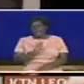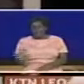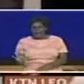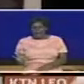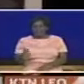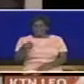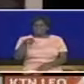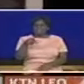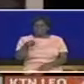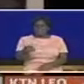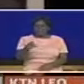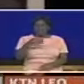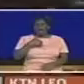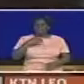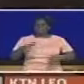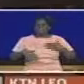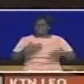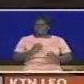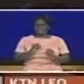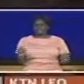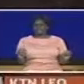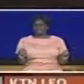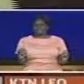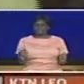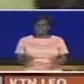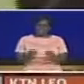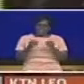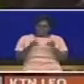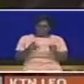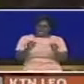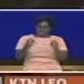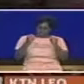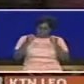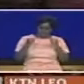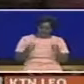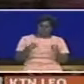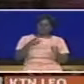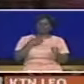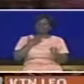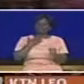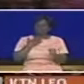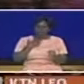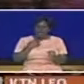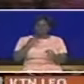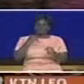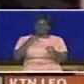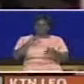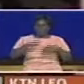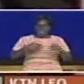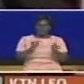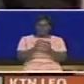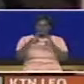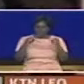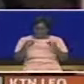Hiyo ni kukoza adabu. Iwapo wewe ni jasiri na wataka kucheza na maneno na Baba Jimmy, na